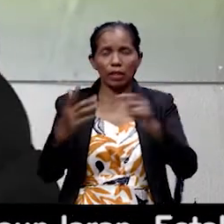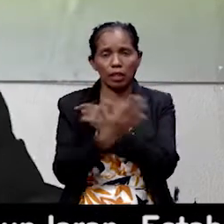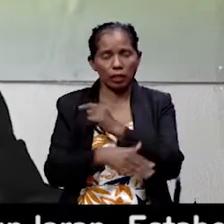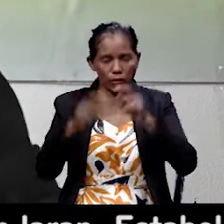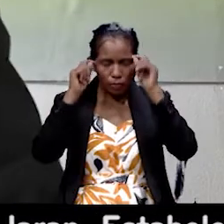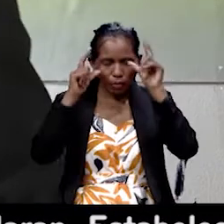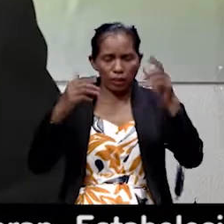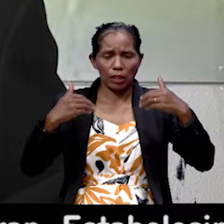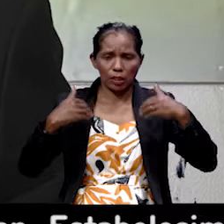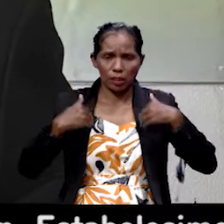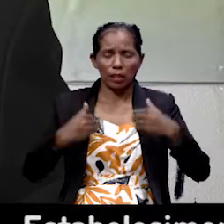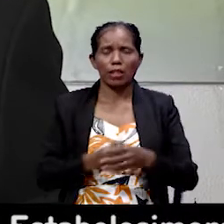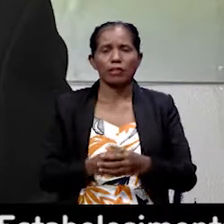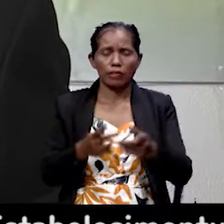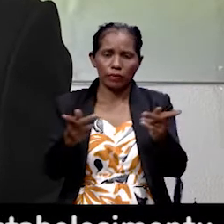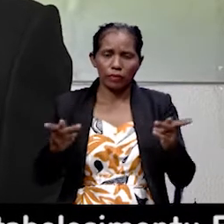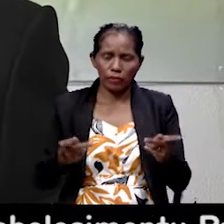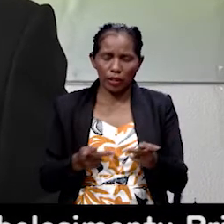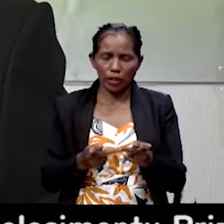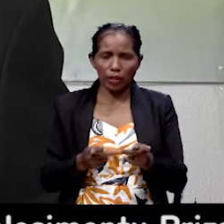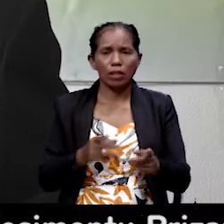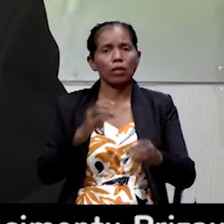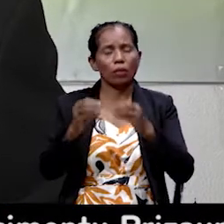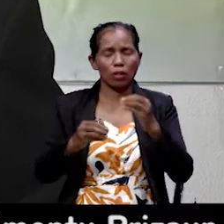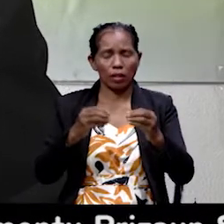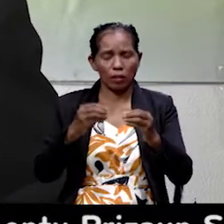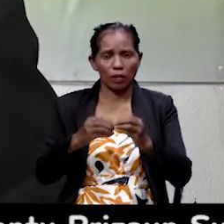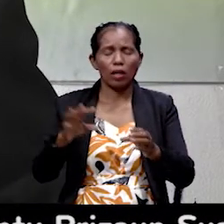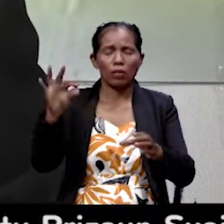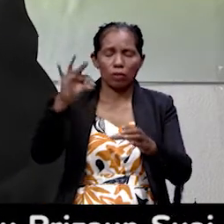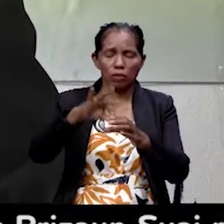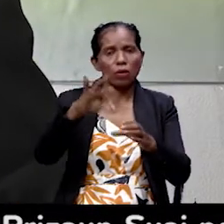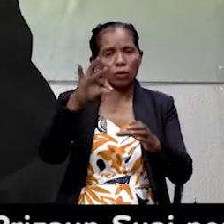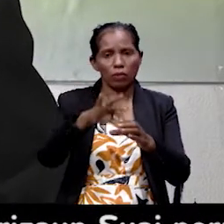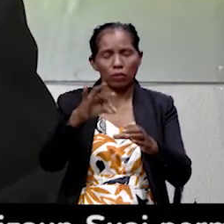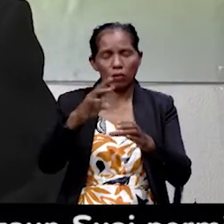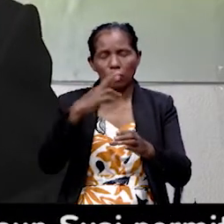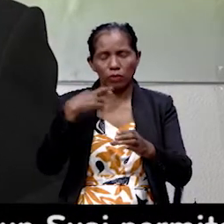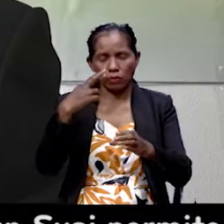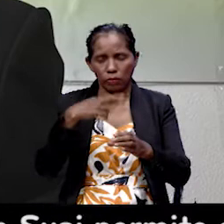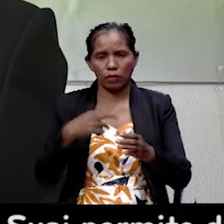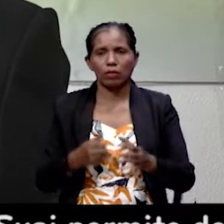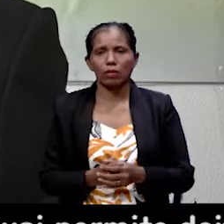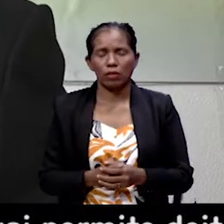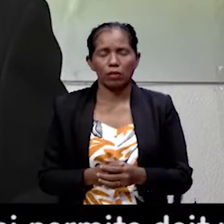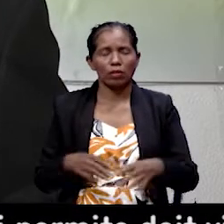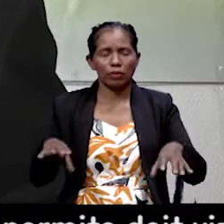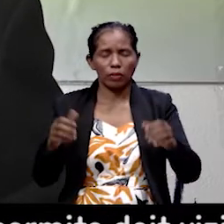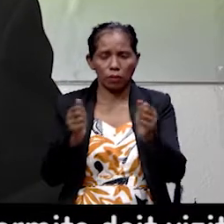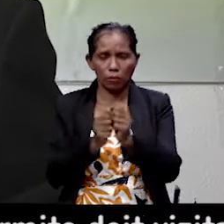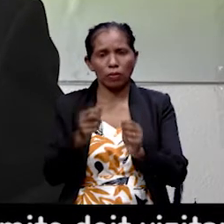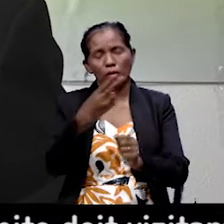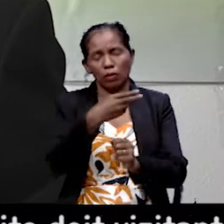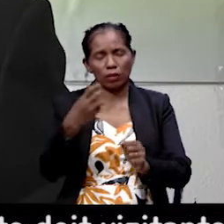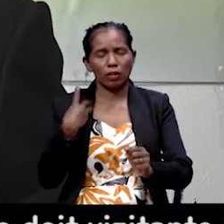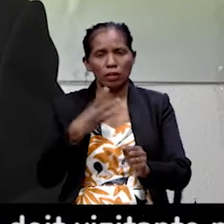modal untuk di bidang pangan itu dapat sebenarnya bersuasembada. Dengan kerjasama dengan Indonesia, kita